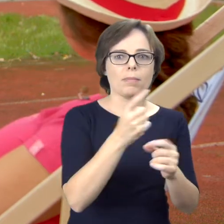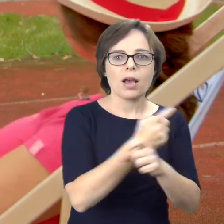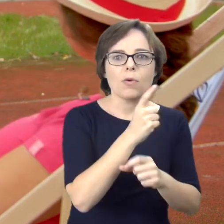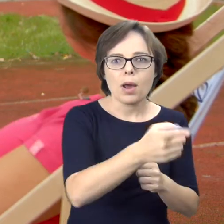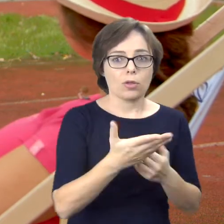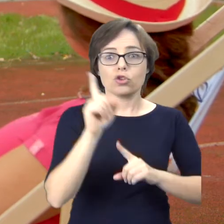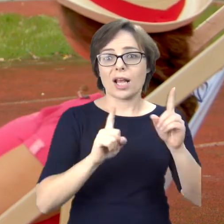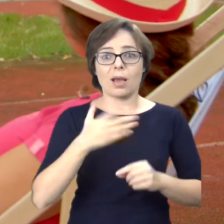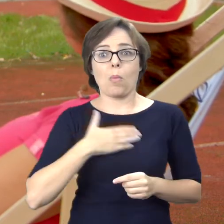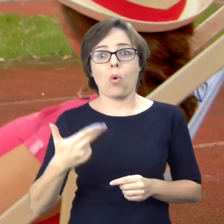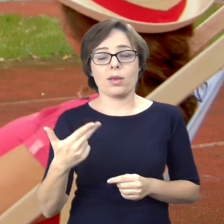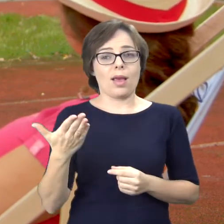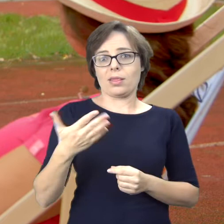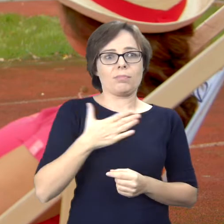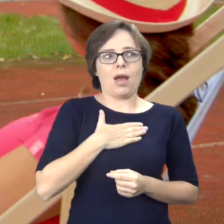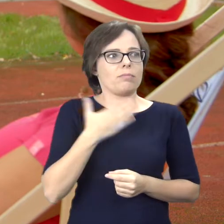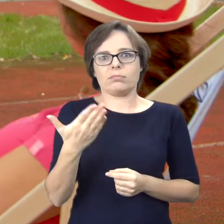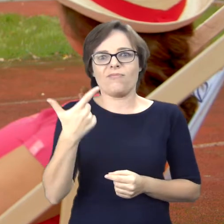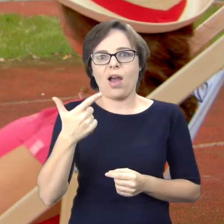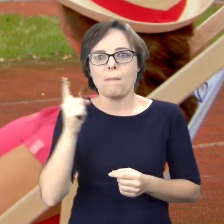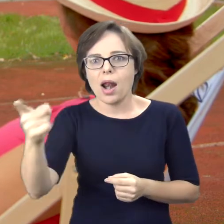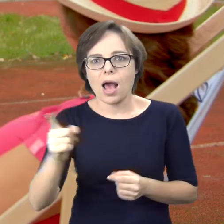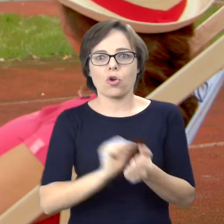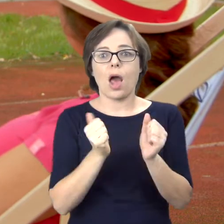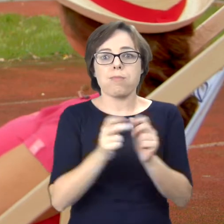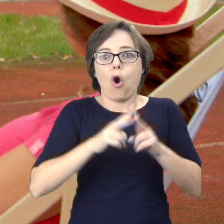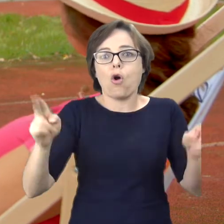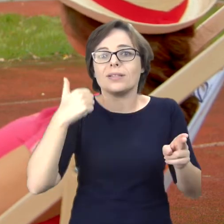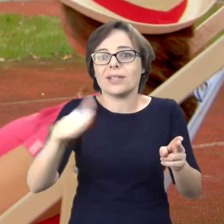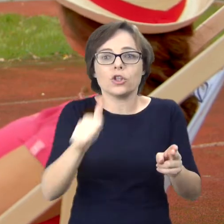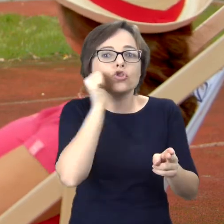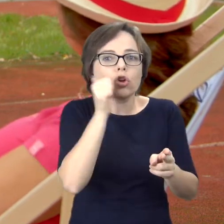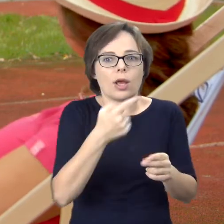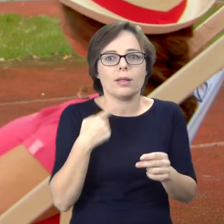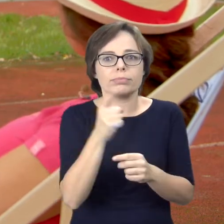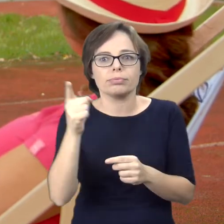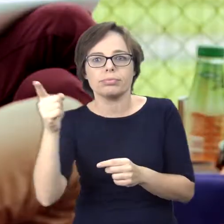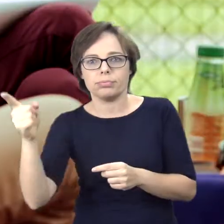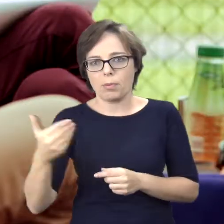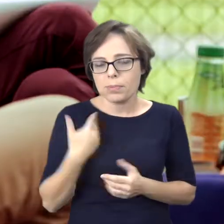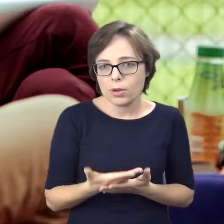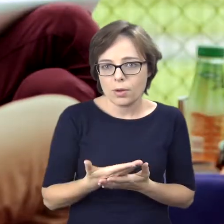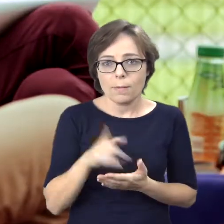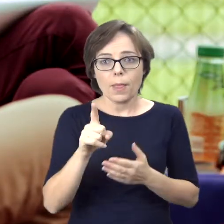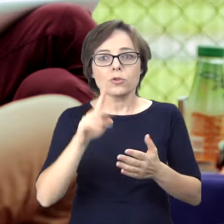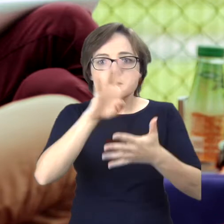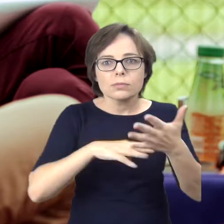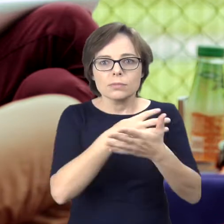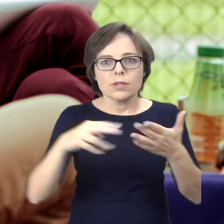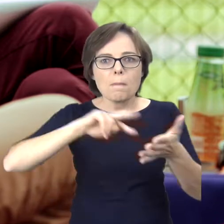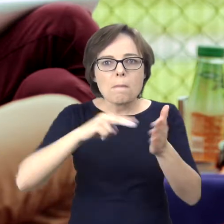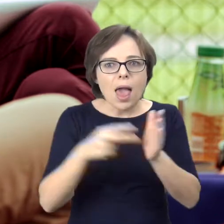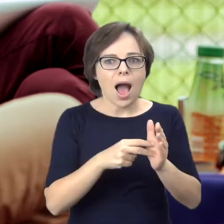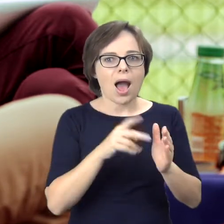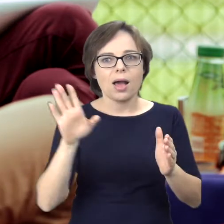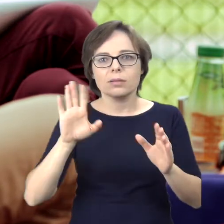czasami dwa maratony, czasami miałem multi-challenge, gdzie przez tydzień biegłem. Więc ułożenie grafika w ogóle przez 20 miesięcy tak, żebyś miała cały czas coś po drodze,